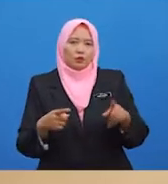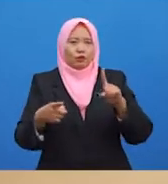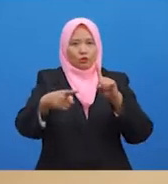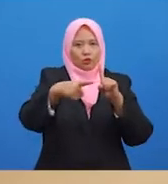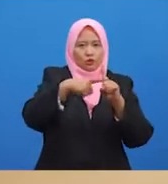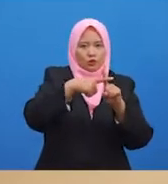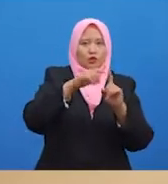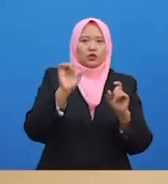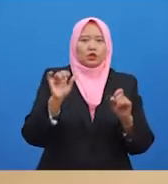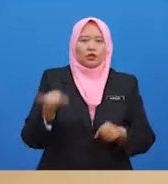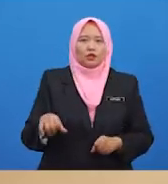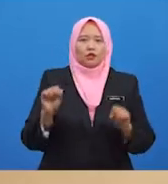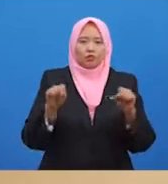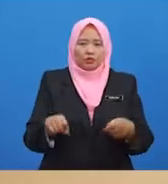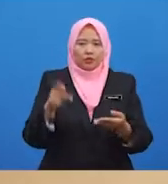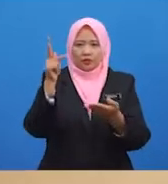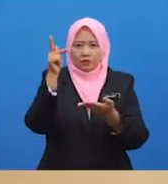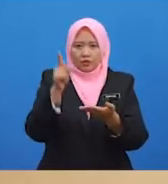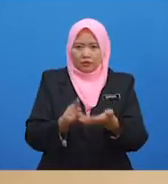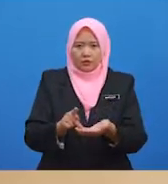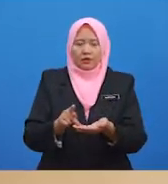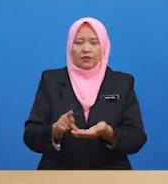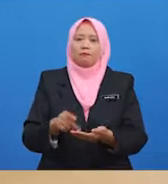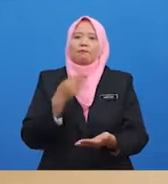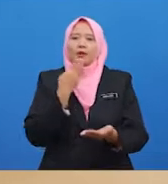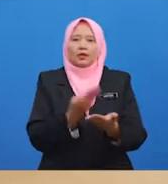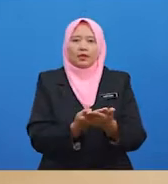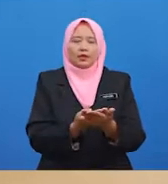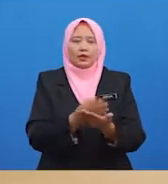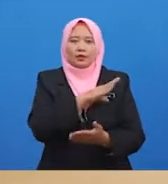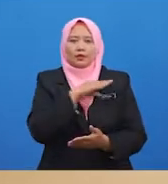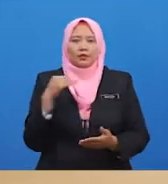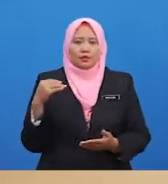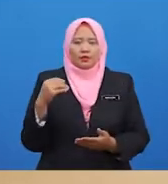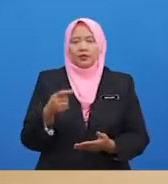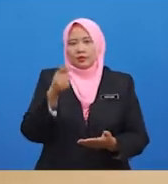dapat memberikan kesan baik dan teladan kepada orang lain.